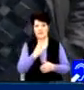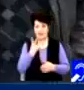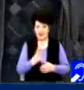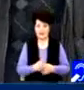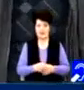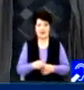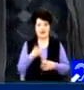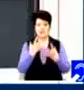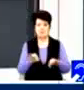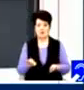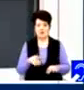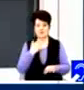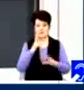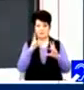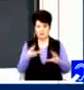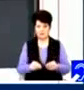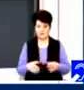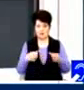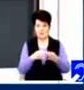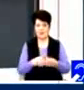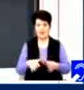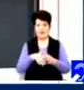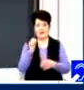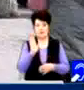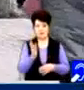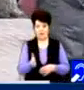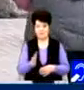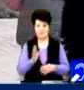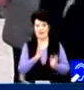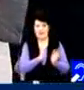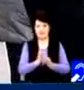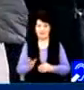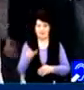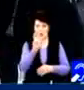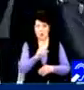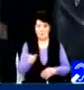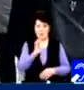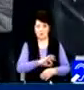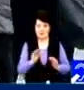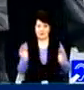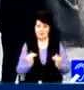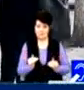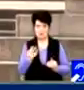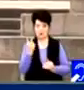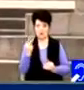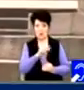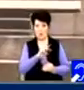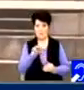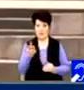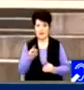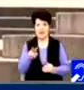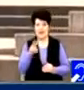democrații Subliniază că promisiunile din campania electorală vor fi respectate Iar oamenii cu venituri mai mici de 2000 ron